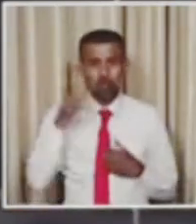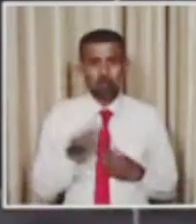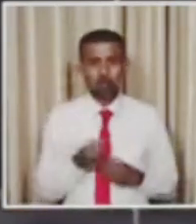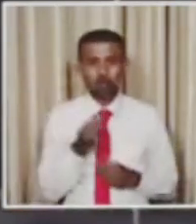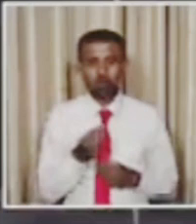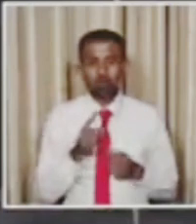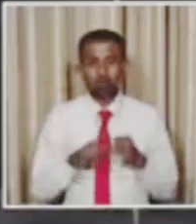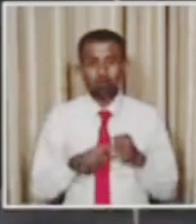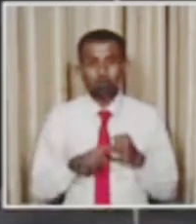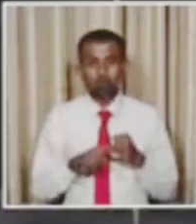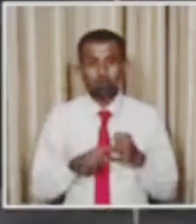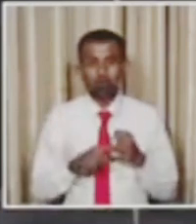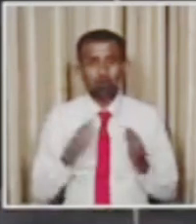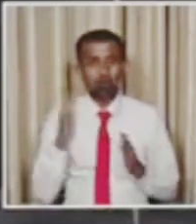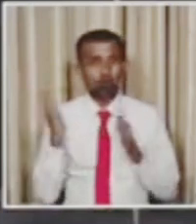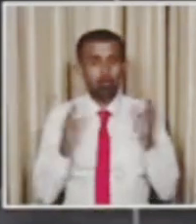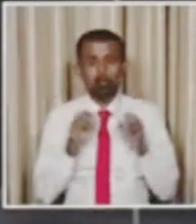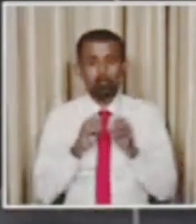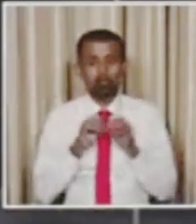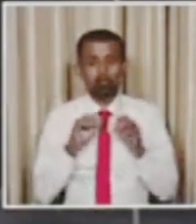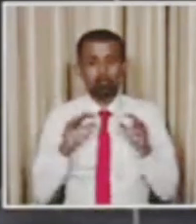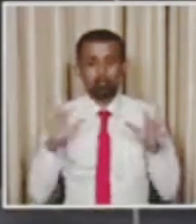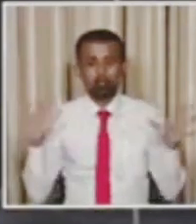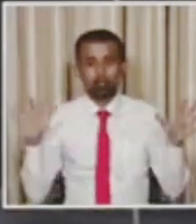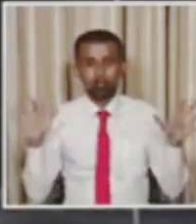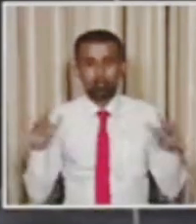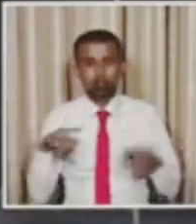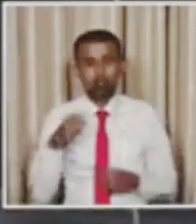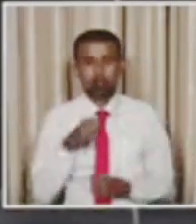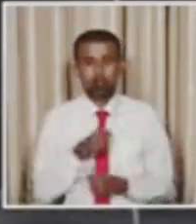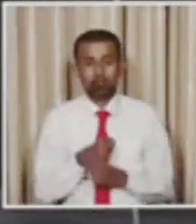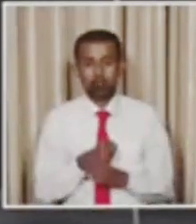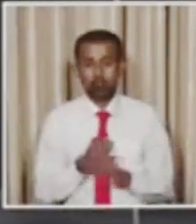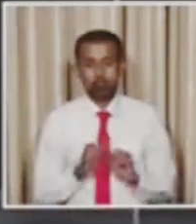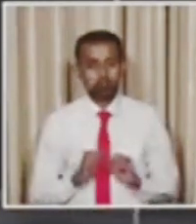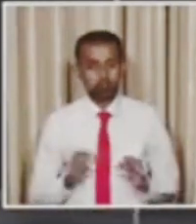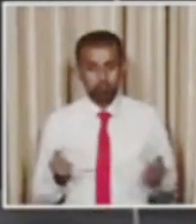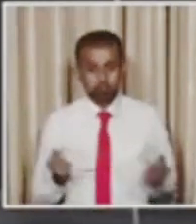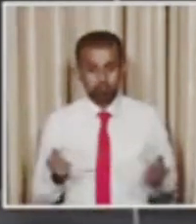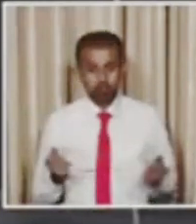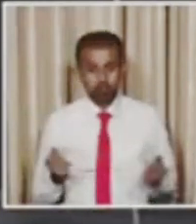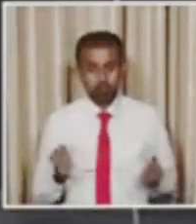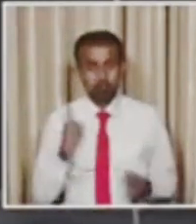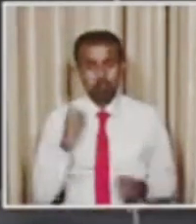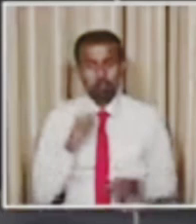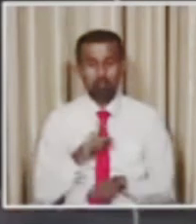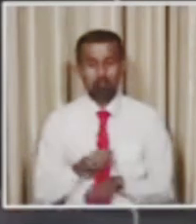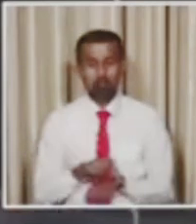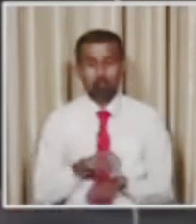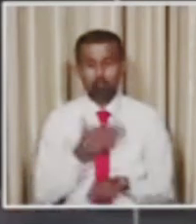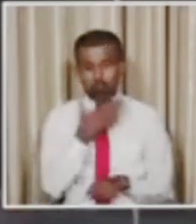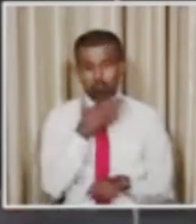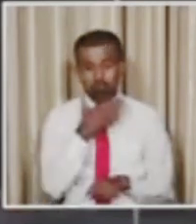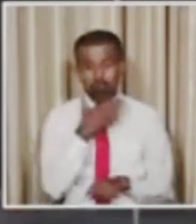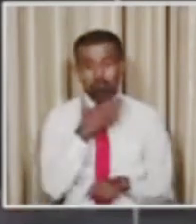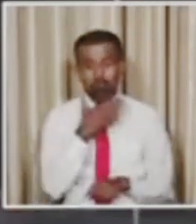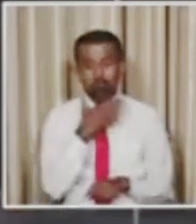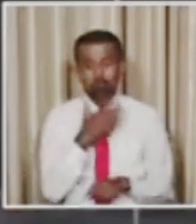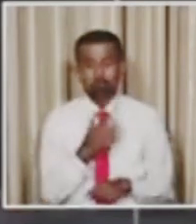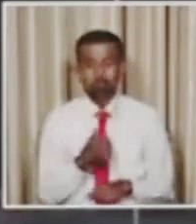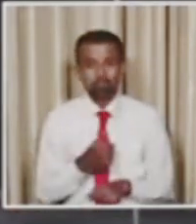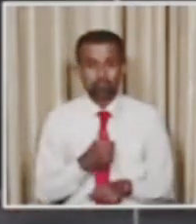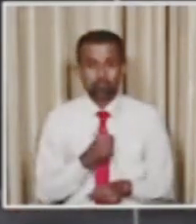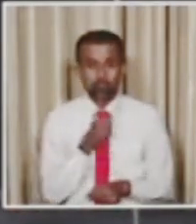යුදෙව්වන්ට ලෝකේ පුරා විසිරලා හිටියට වෙනම රාජ්‍යයක් තිබුණේ නැහැ. ඒ වෙලාවේ මහා බ්‍රිතාන්‍ය එකඟ